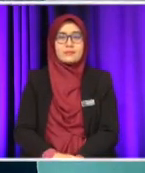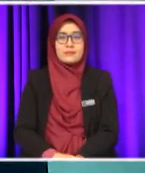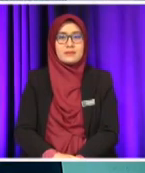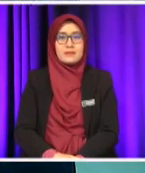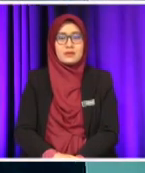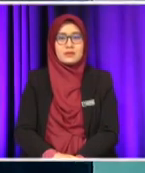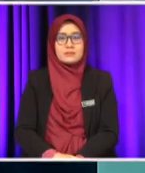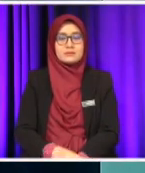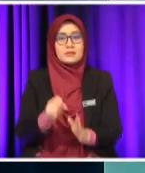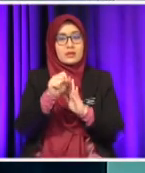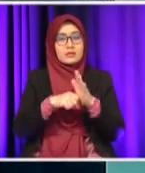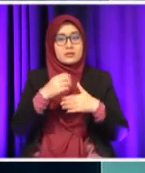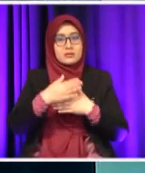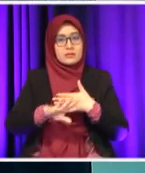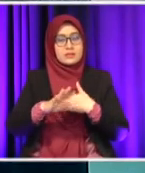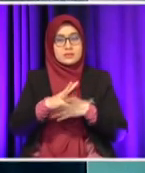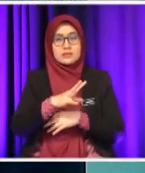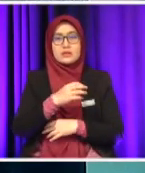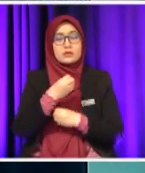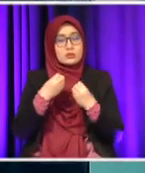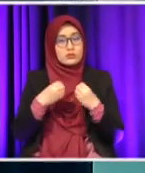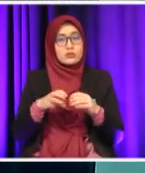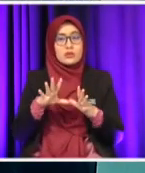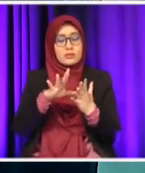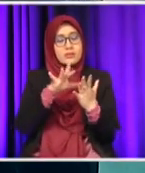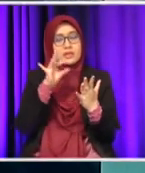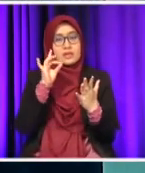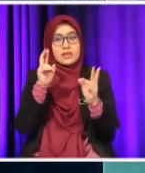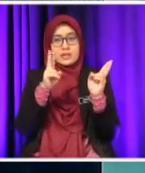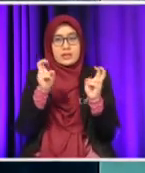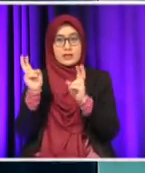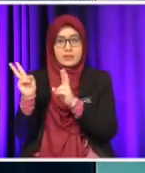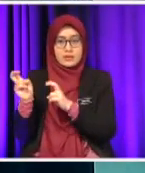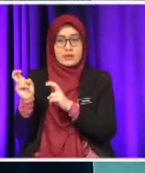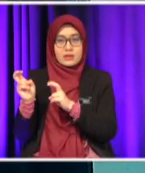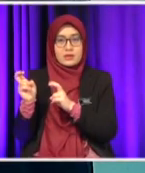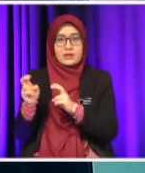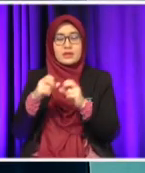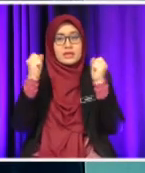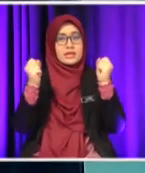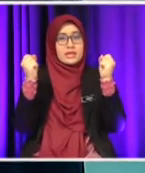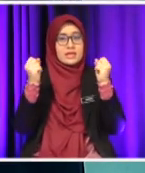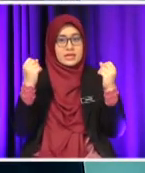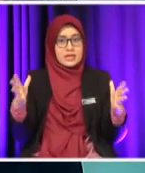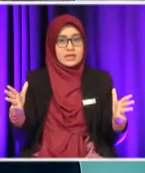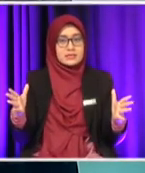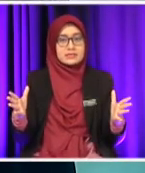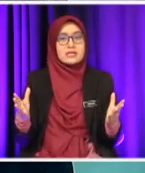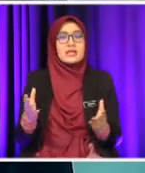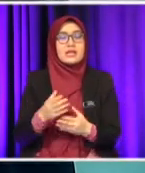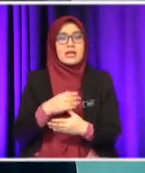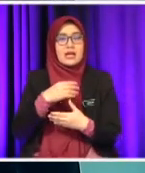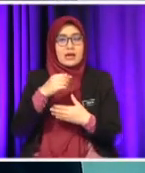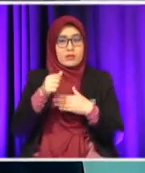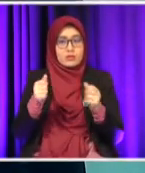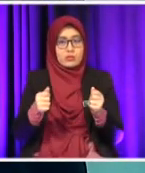selepas kita pilih tema dan seterusnya tibalah kepada kita menghias akuarium dan ini saya